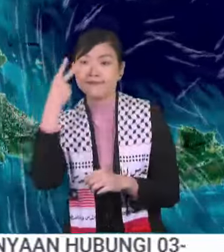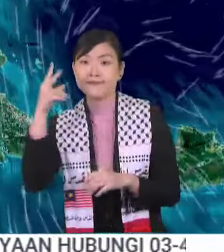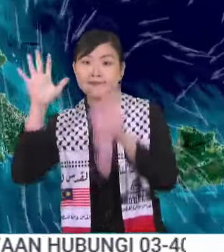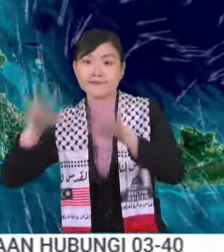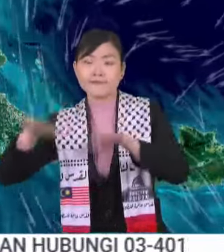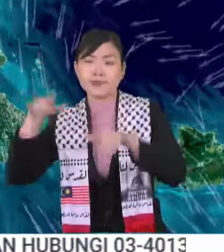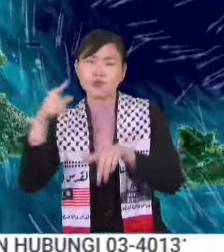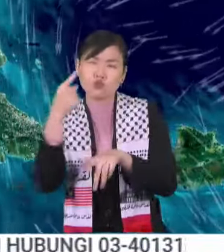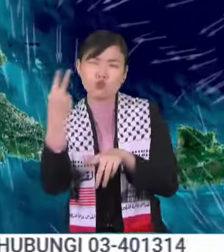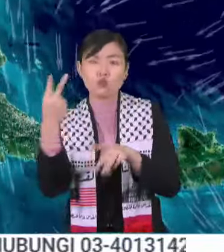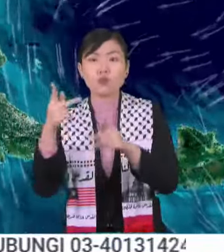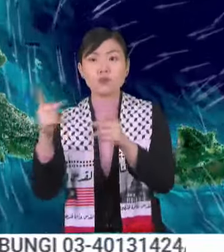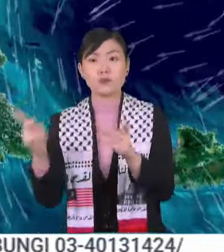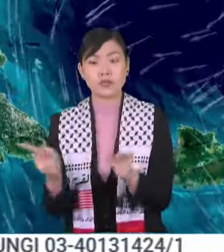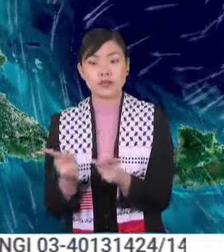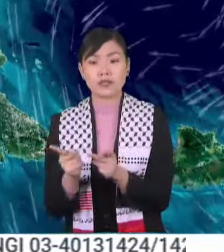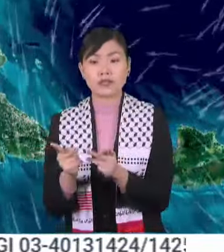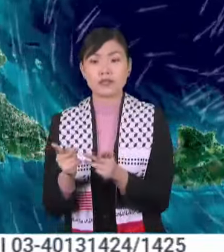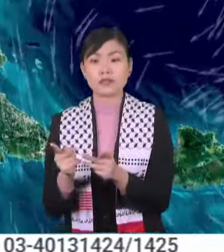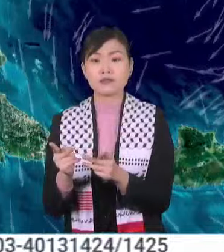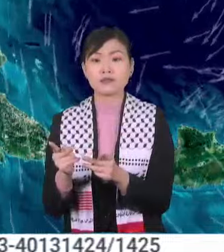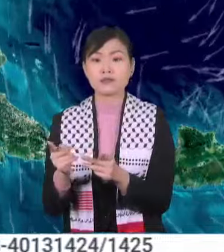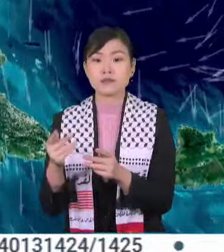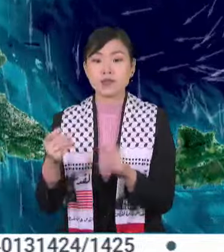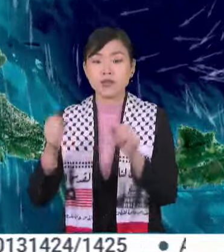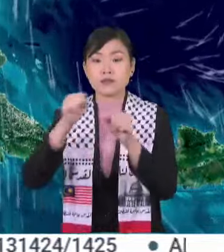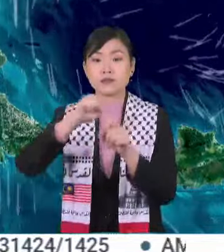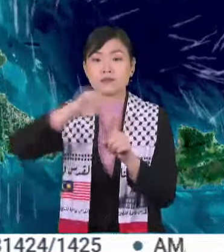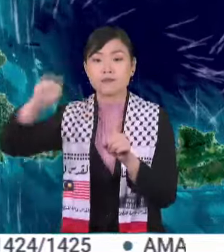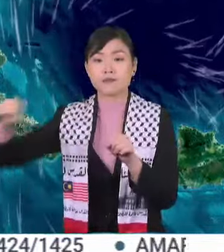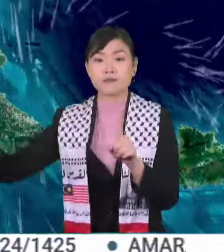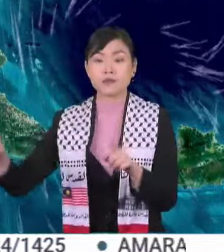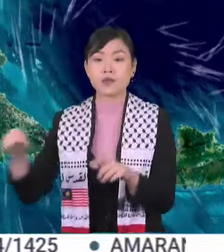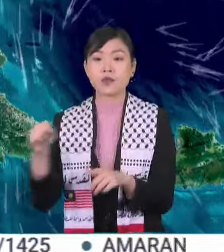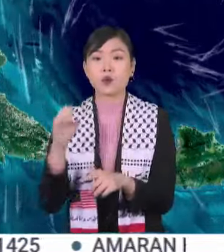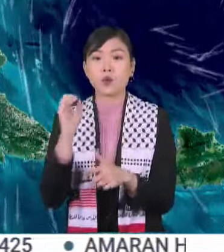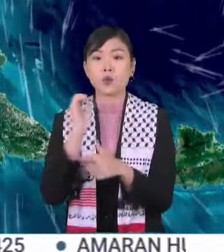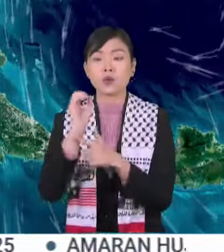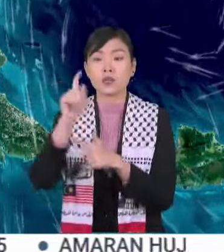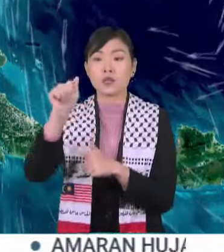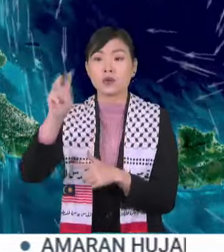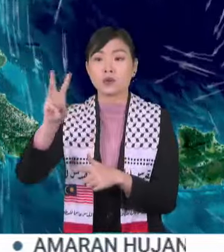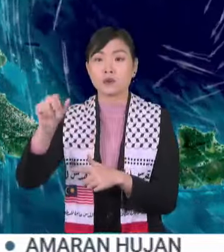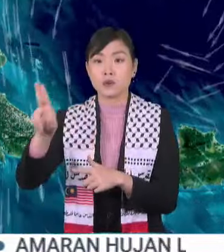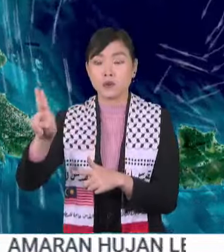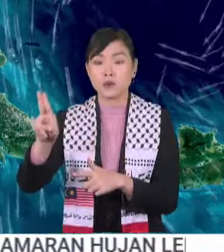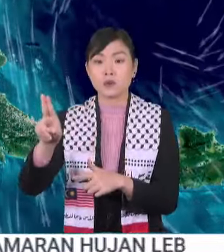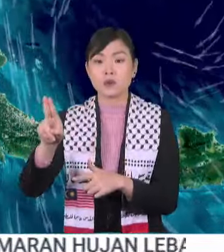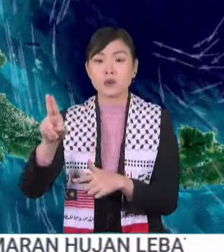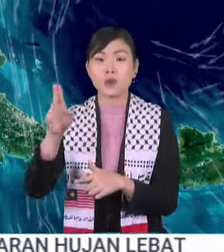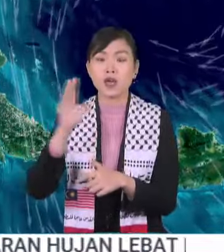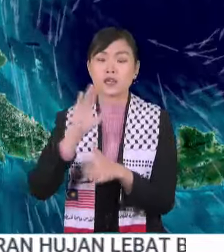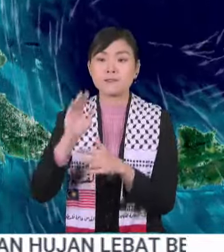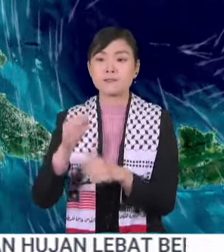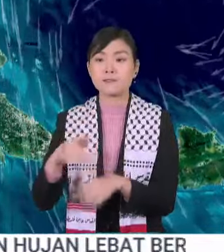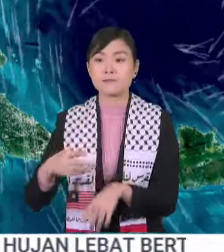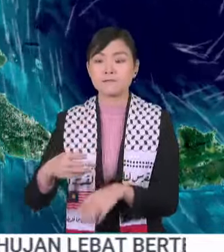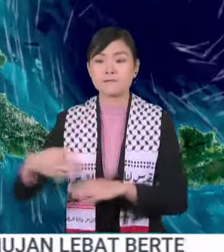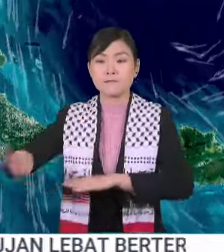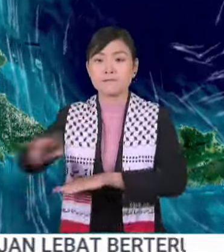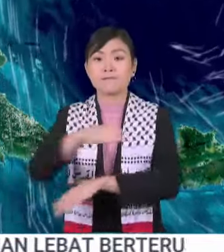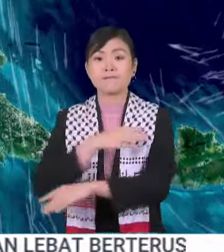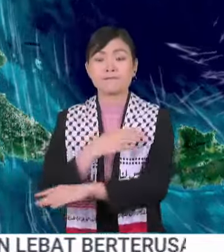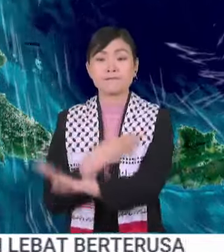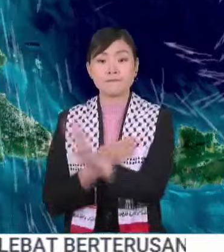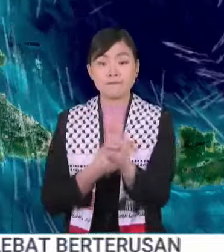hujan di satu dua tempat di sekitar Sandakan dan sedikit di bahagian Tawau juga turut dilihat hujan di sekitar pantai barat manakala